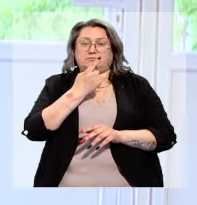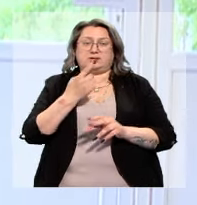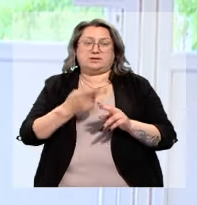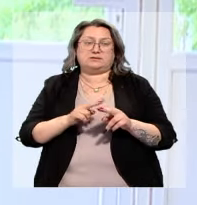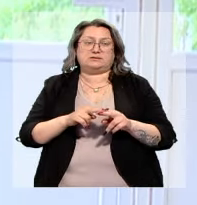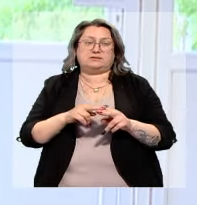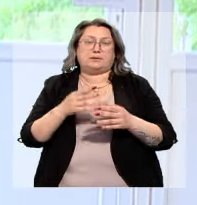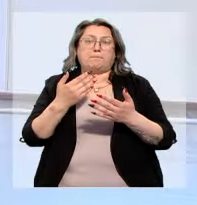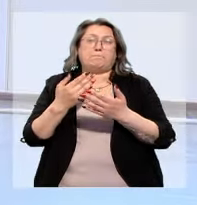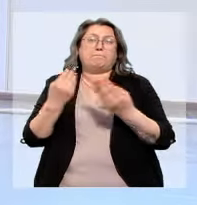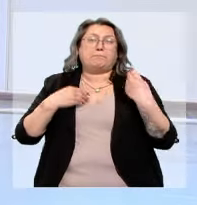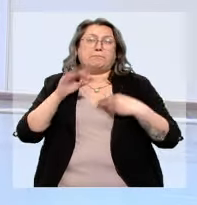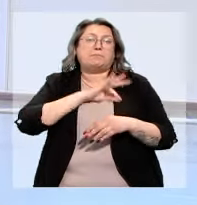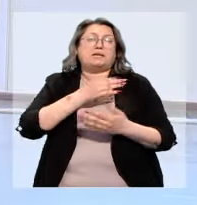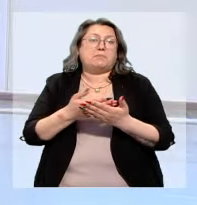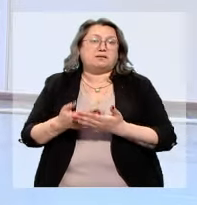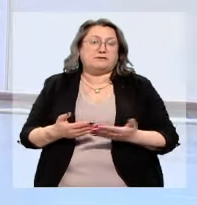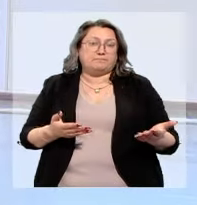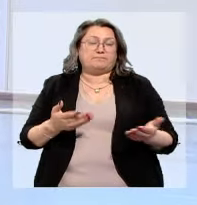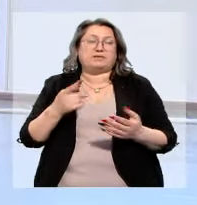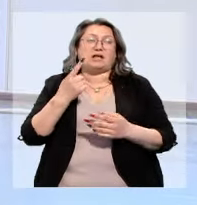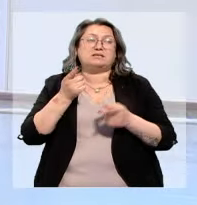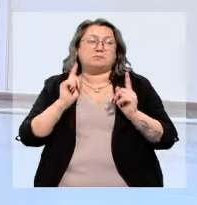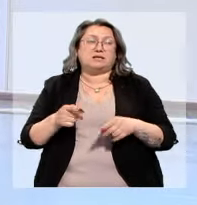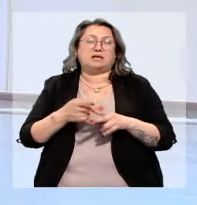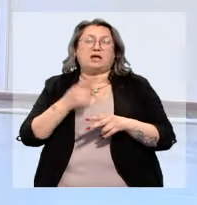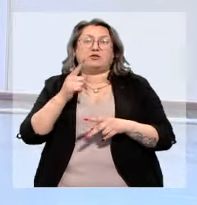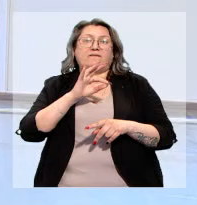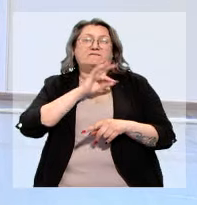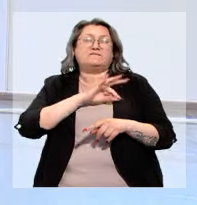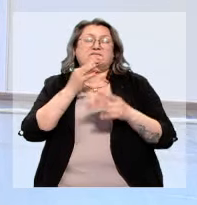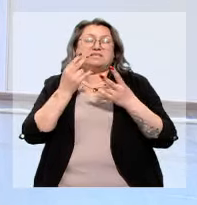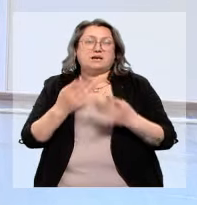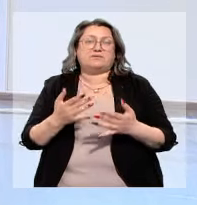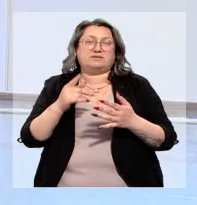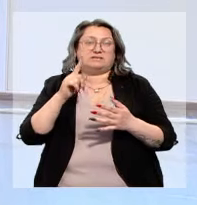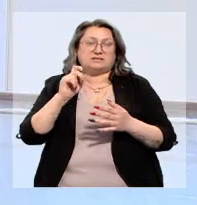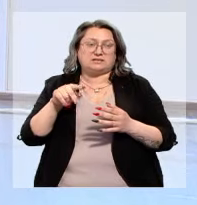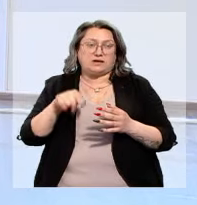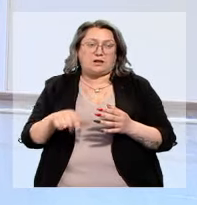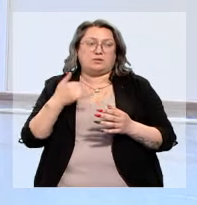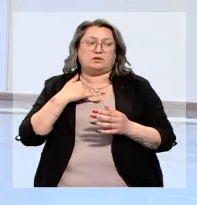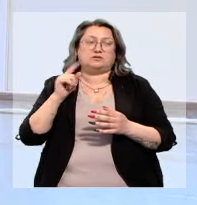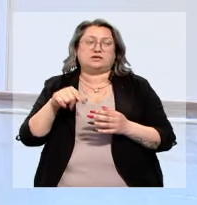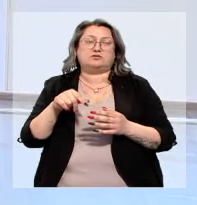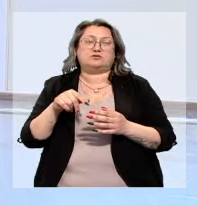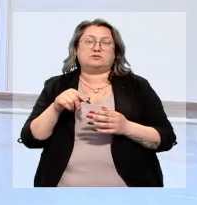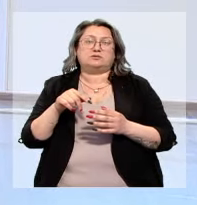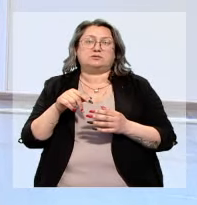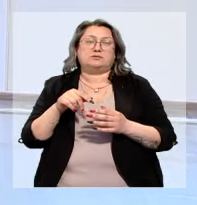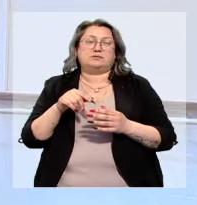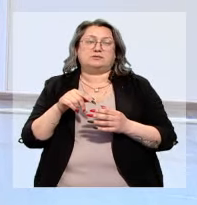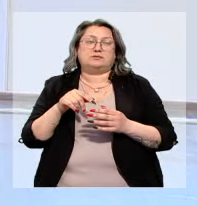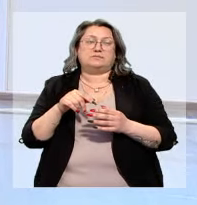вот предметы. На самом деле это один из самых востребованных залов. У нас даже